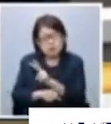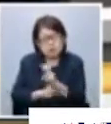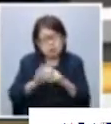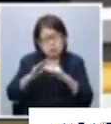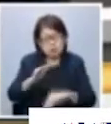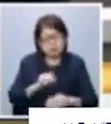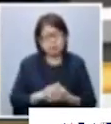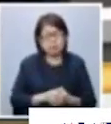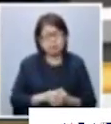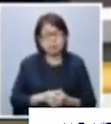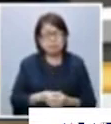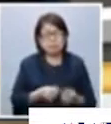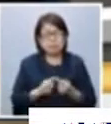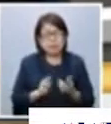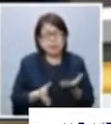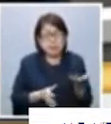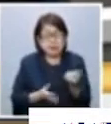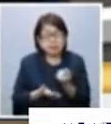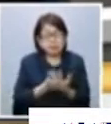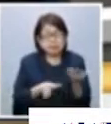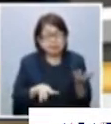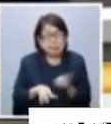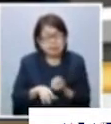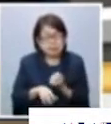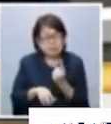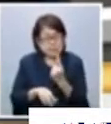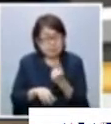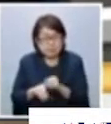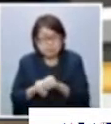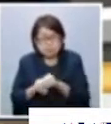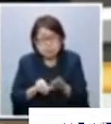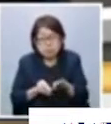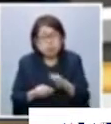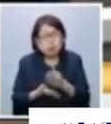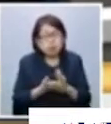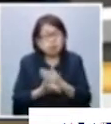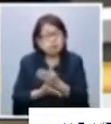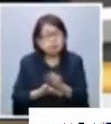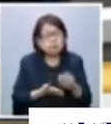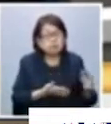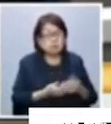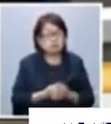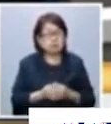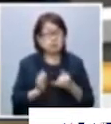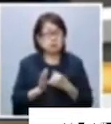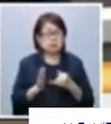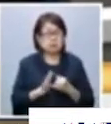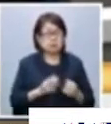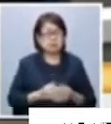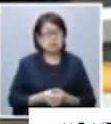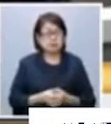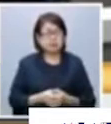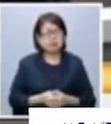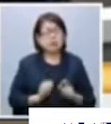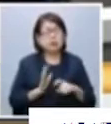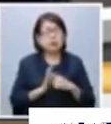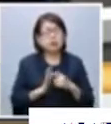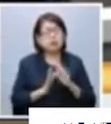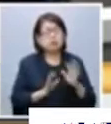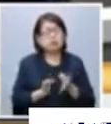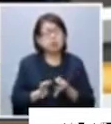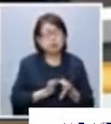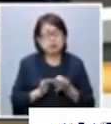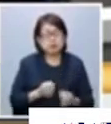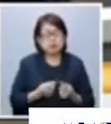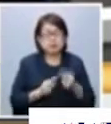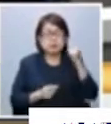เดียวแล้วก็กระจายไปจะทำให้บริหารงานบริหารงบประมาณได้ง่ายกว่าอันนี้คือเหตุผลแต่ความเห็นของผ